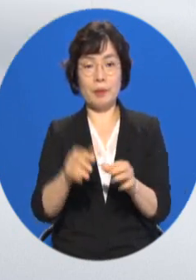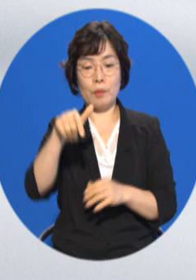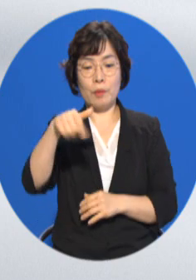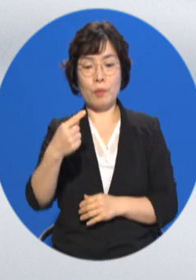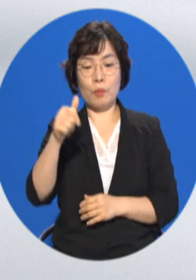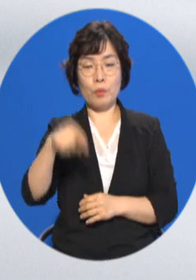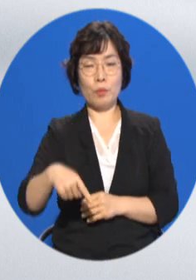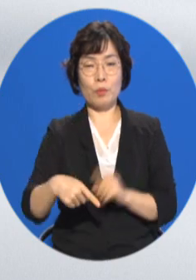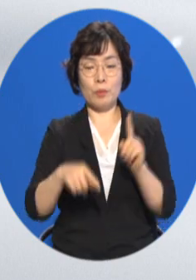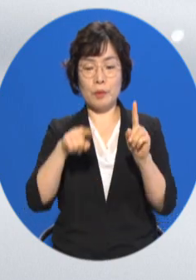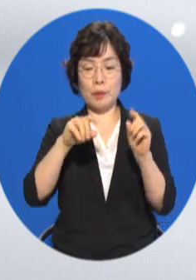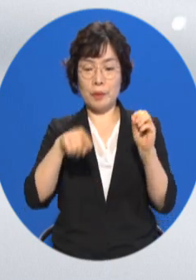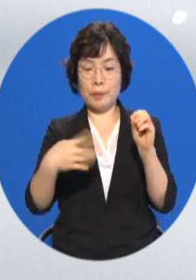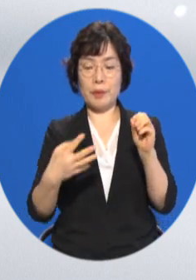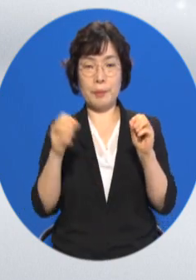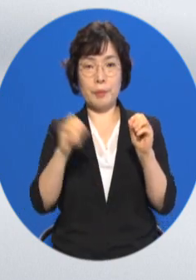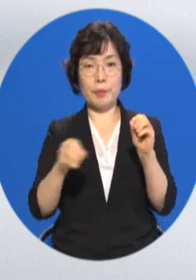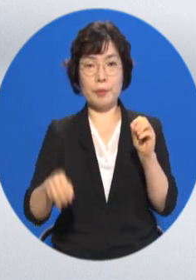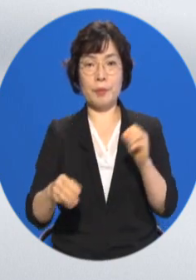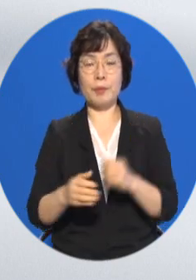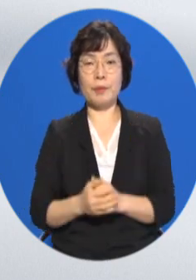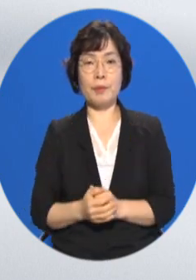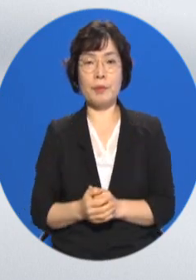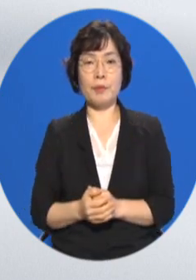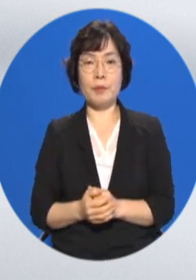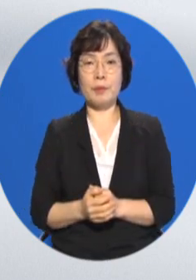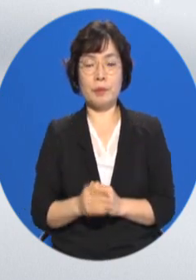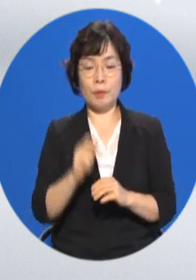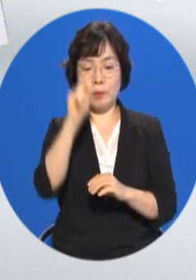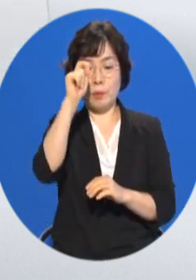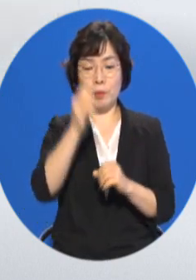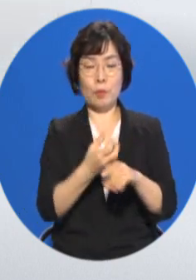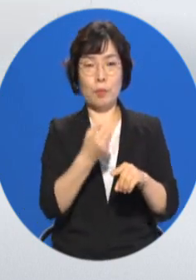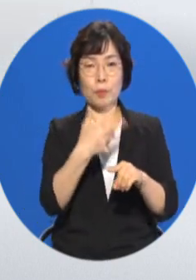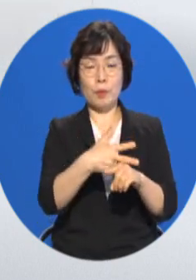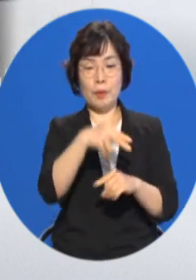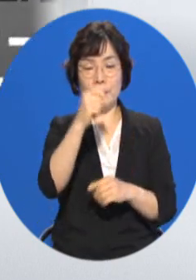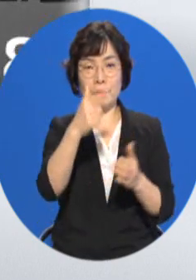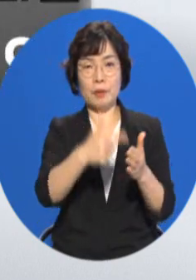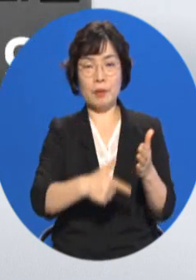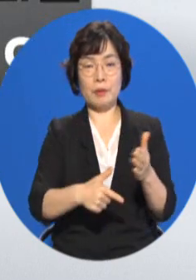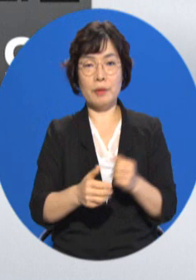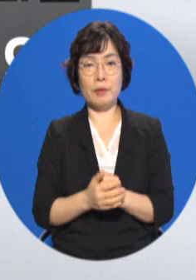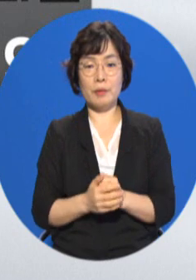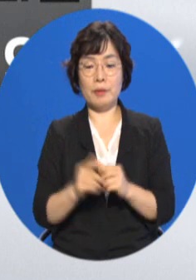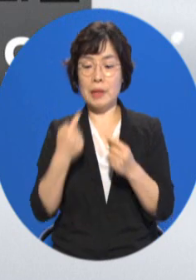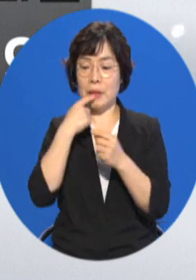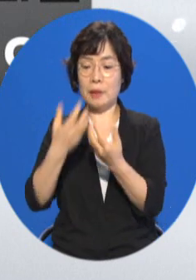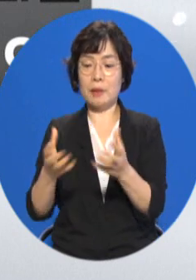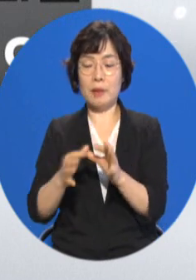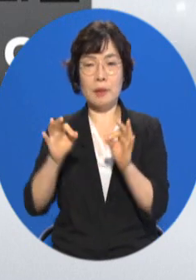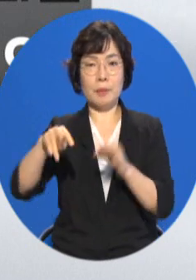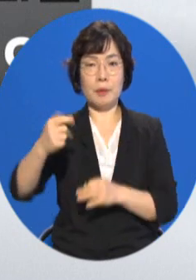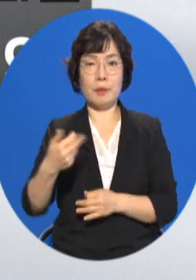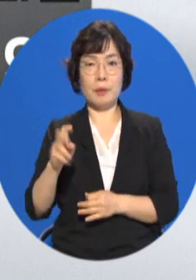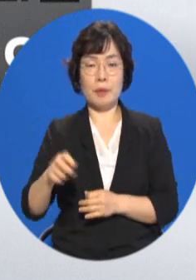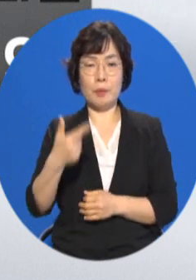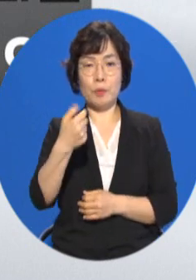후보는 0.4%에 그쳤습니다. 고흥보성 장흥 강진 선거구에서는 더불어민주당 김승남